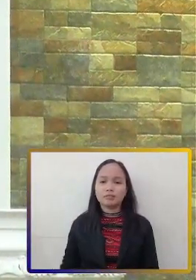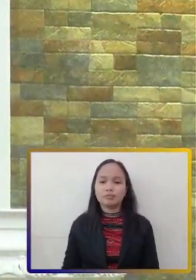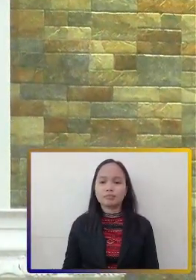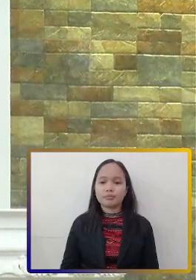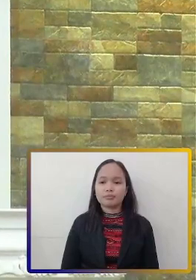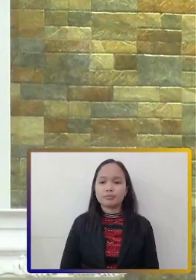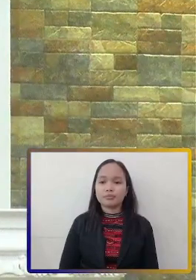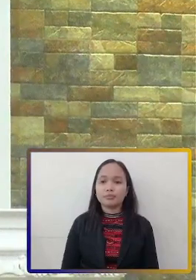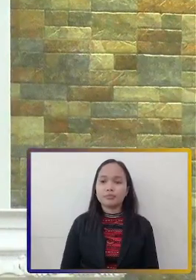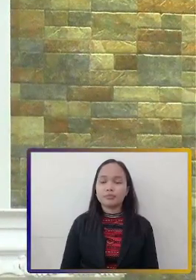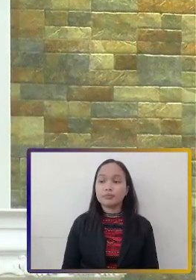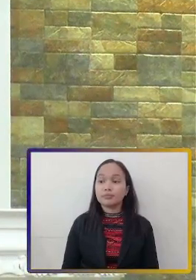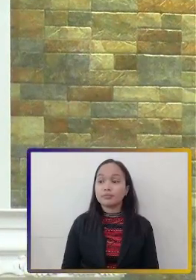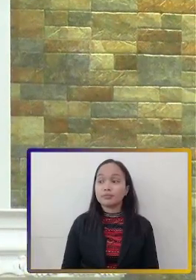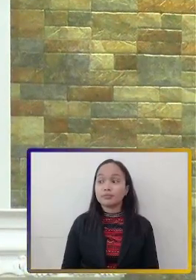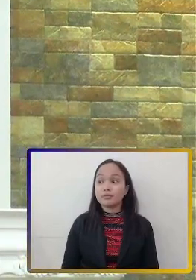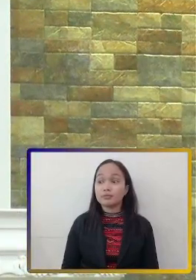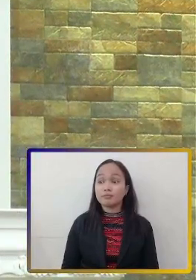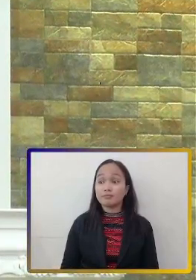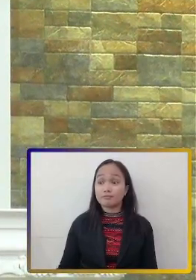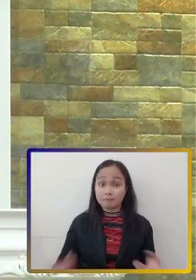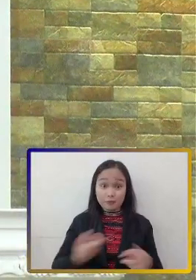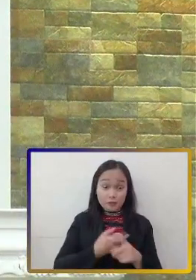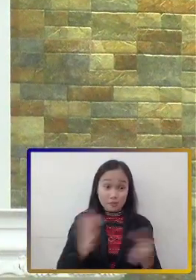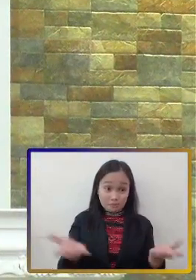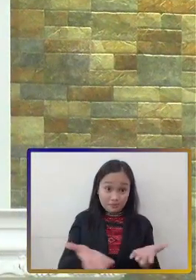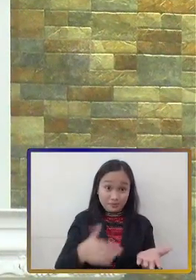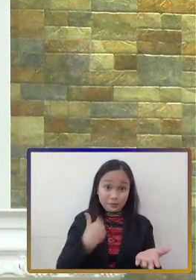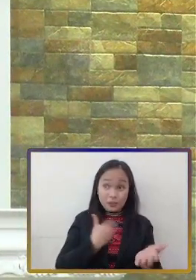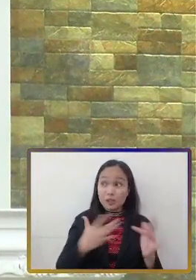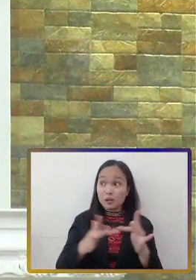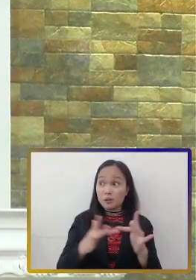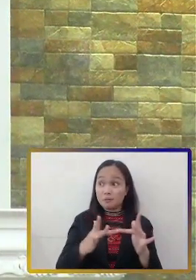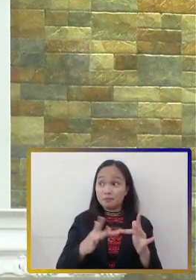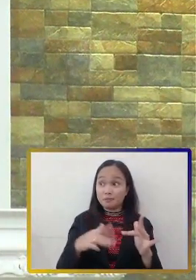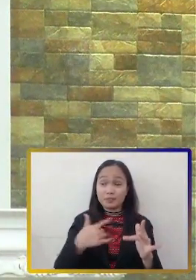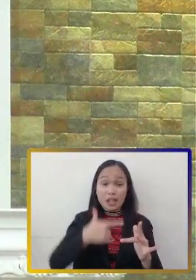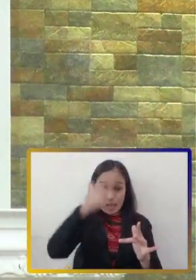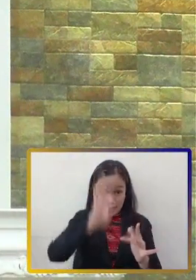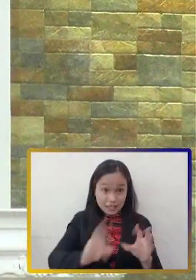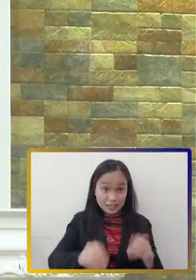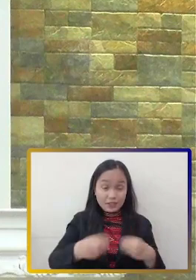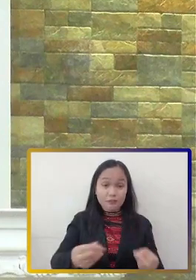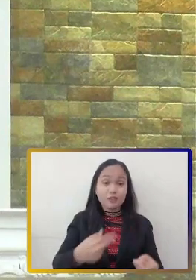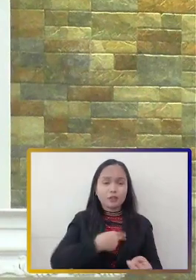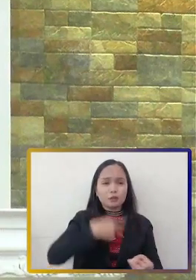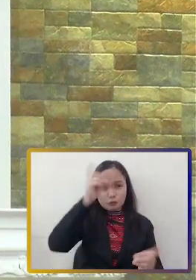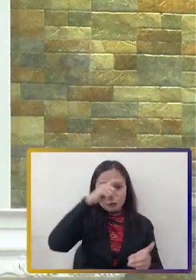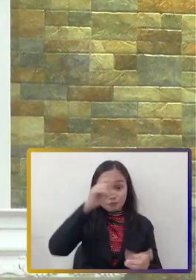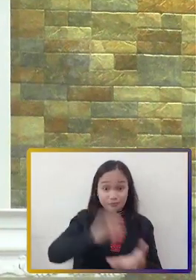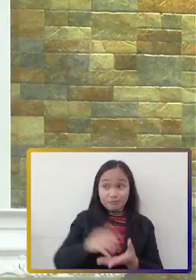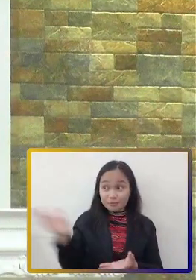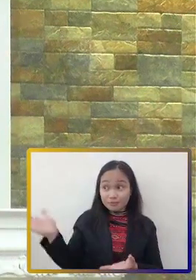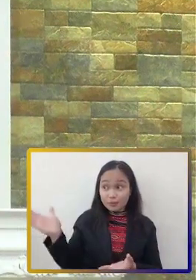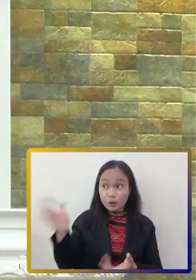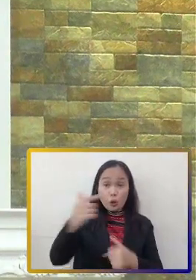mula po rito, binigyan tayo ng Diyos ng wisdom. That's it. That's the wisdom of God.